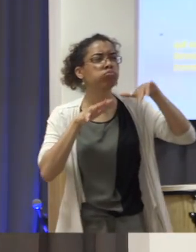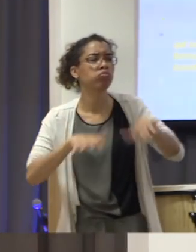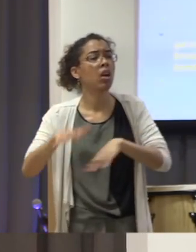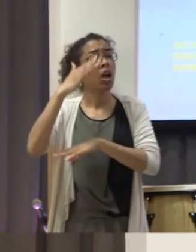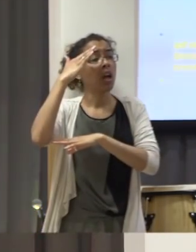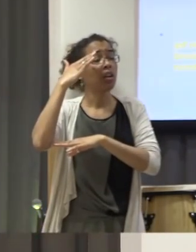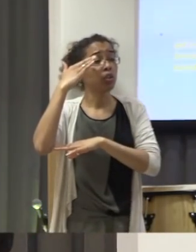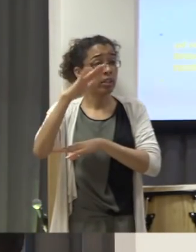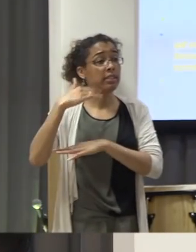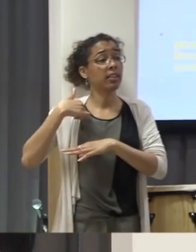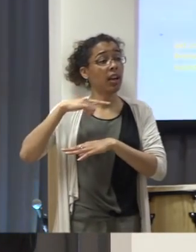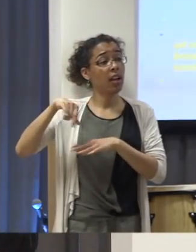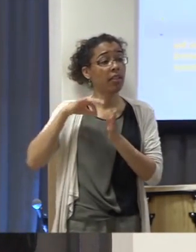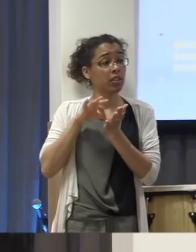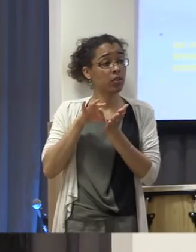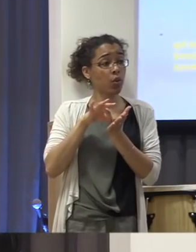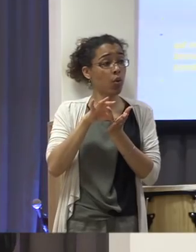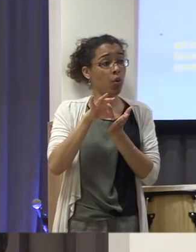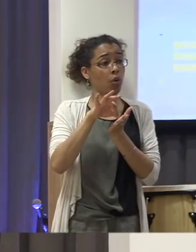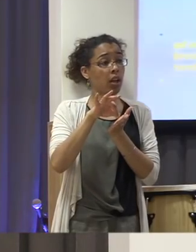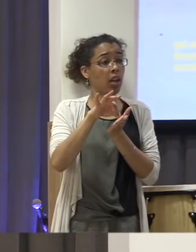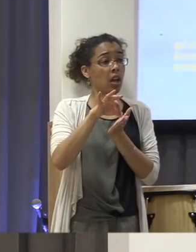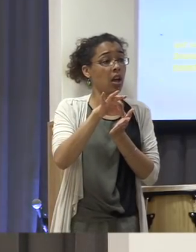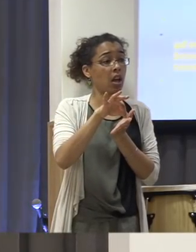déchaînent, je le traverserai